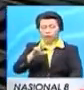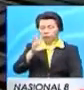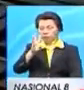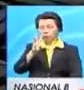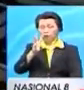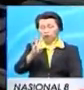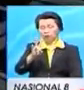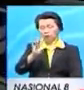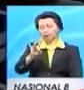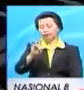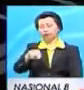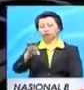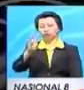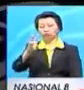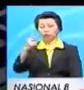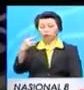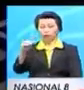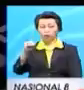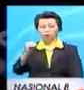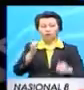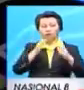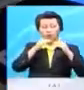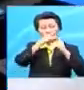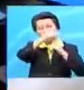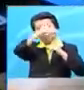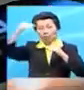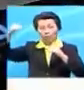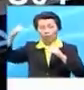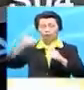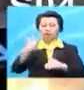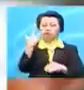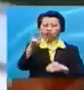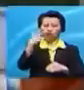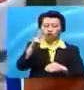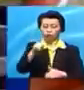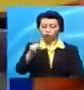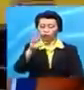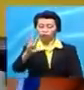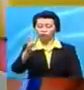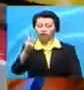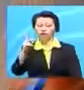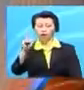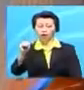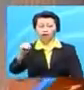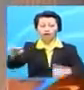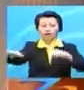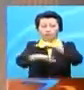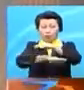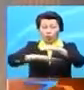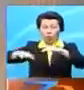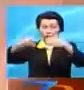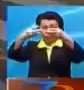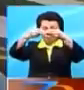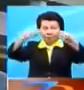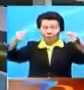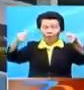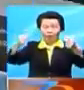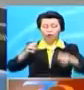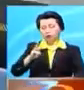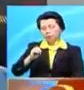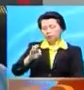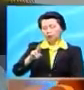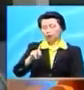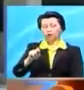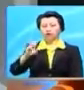38.7 km merupakan laluan bertingkat, manakala 13.5 km di bawah tanah. MRT